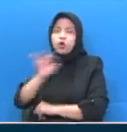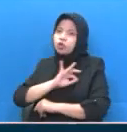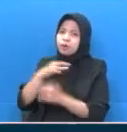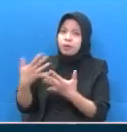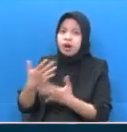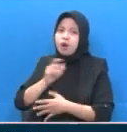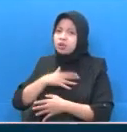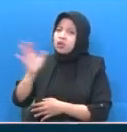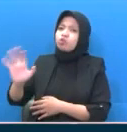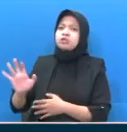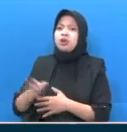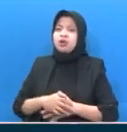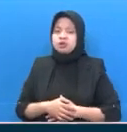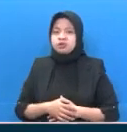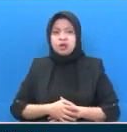ajudan, nggak perlu khawatir dulu ya?